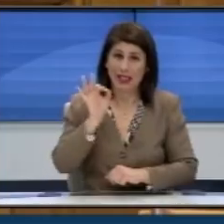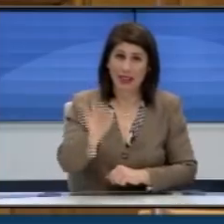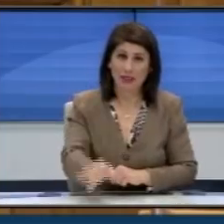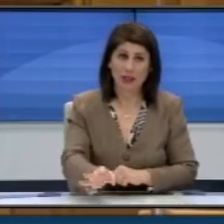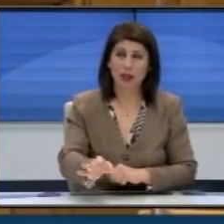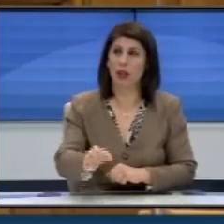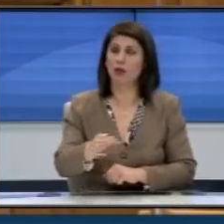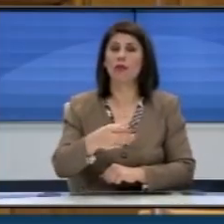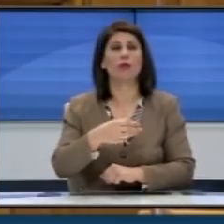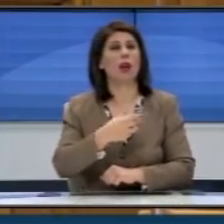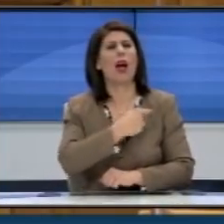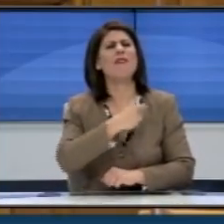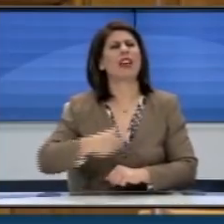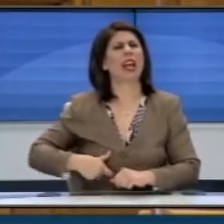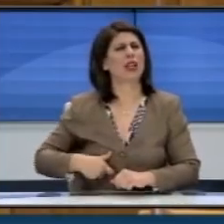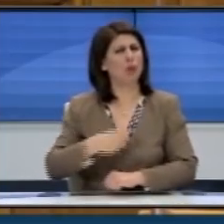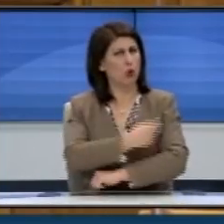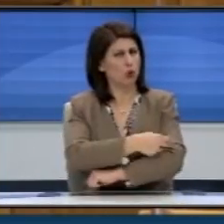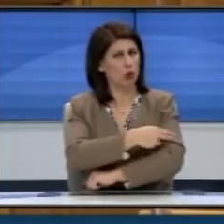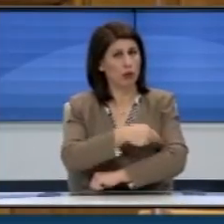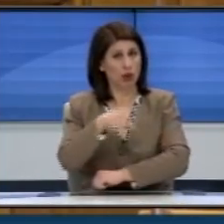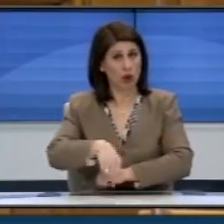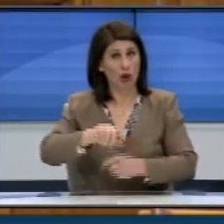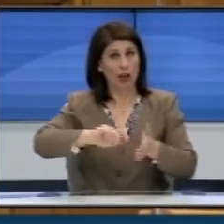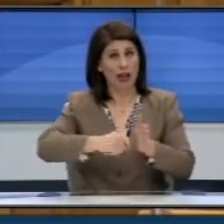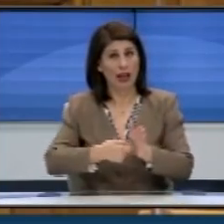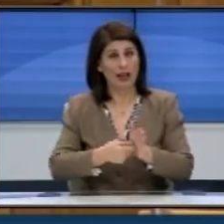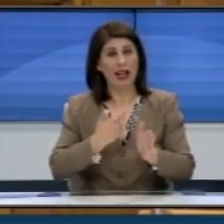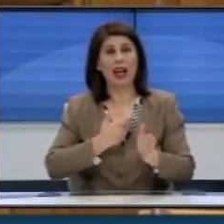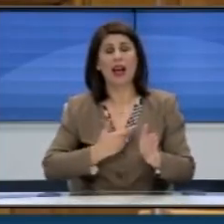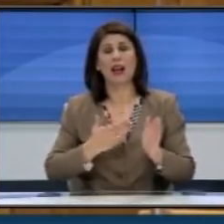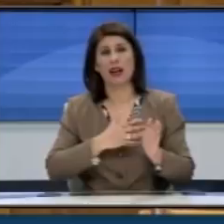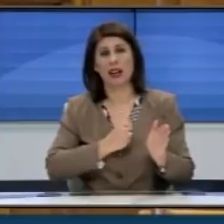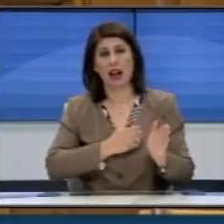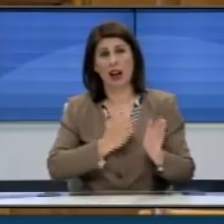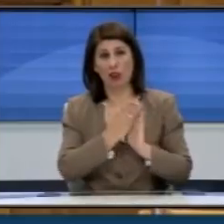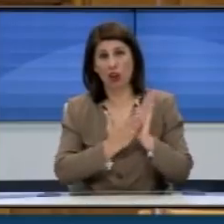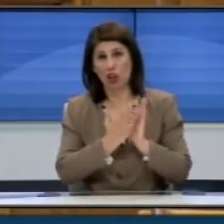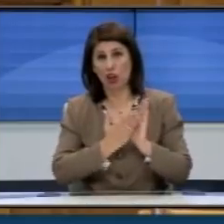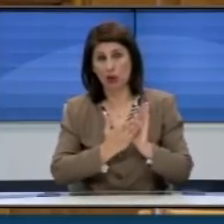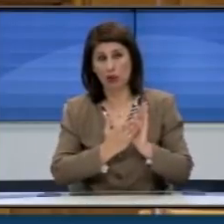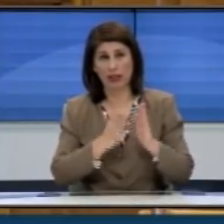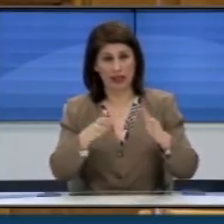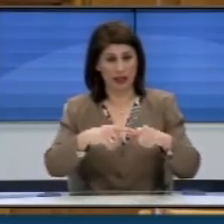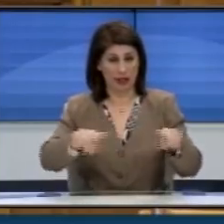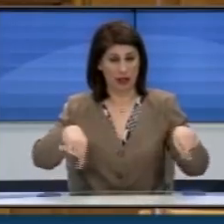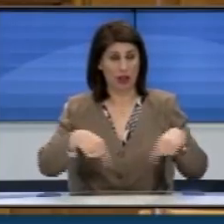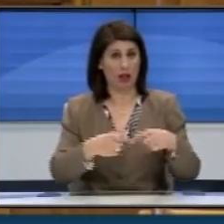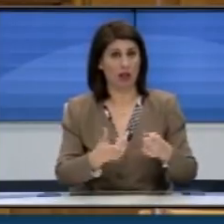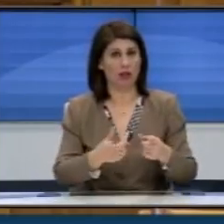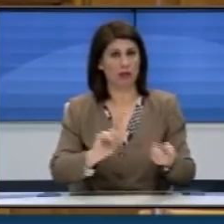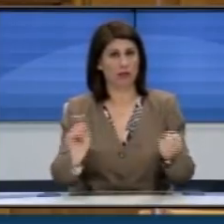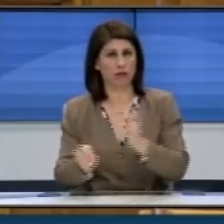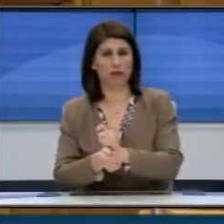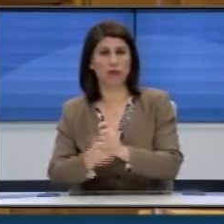φτάνουν στην εφημερία του Ευαγγελισμού, τώρα που έκλεισε η καρδιοχειρουργική κλινική του νοσοκομείου και έχει μετατραπεί